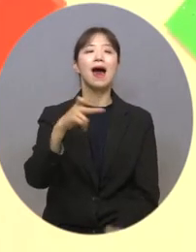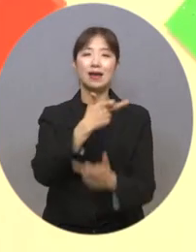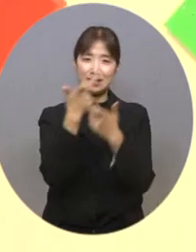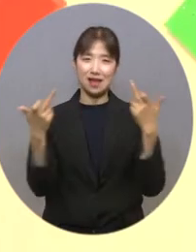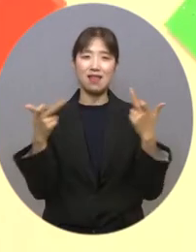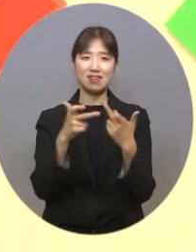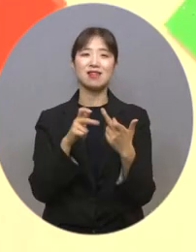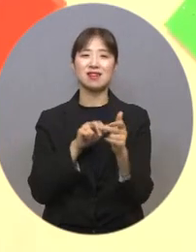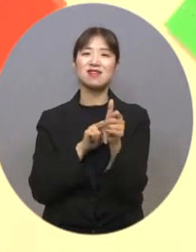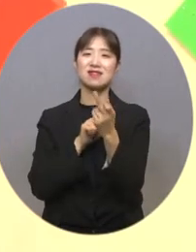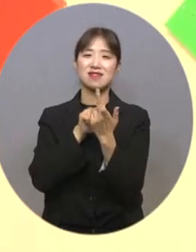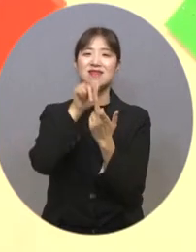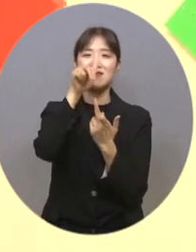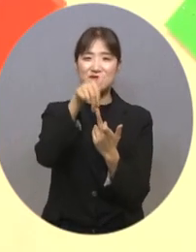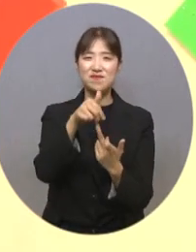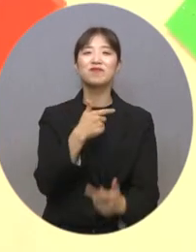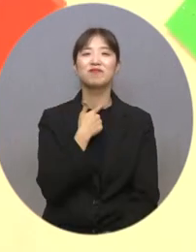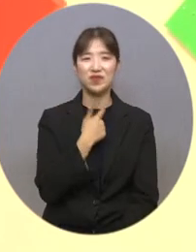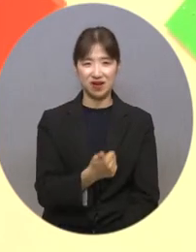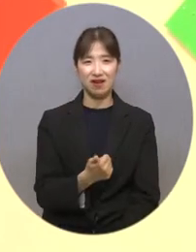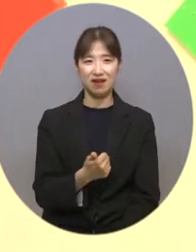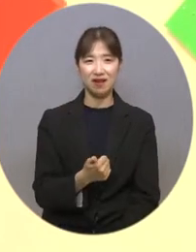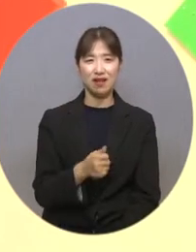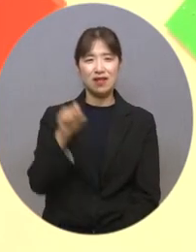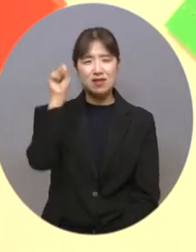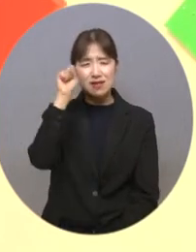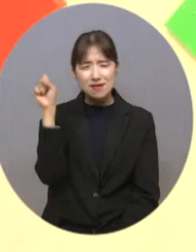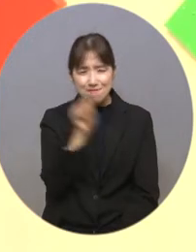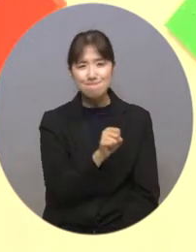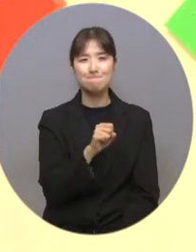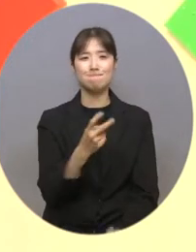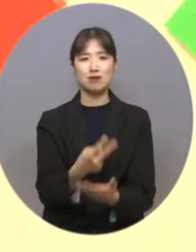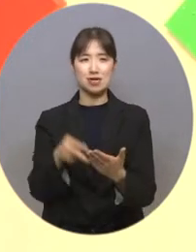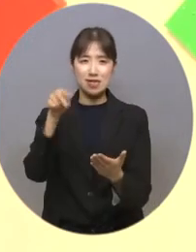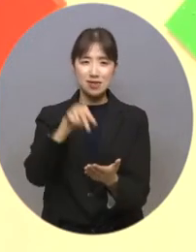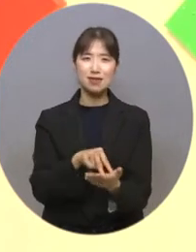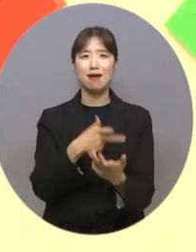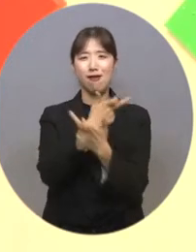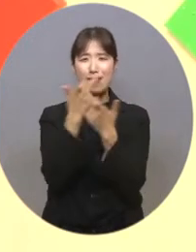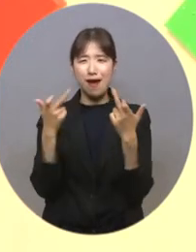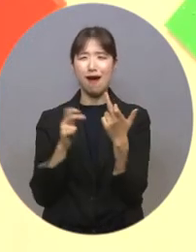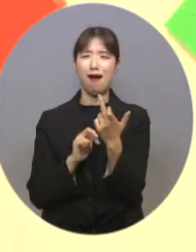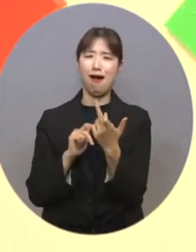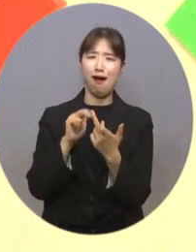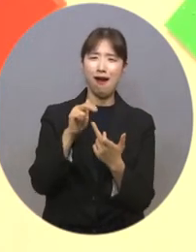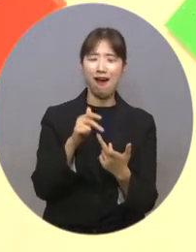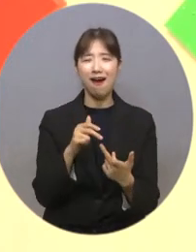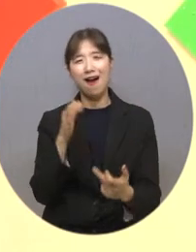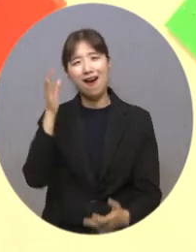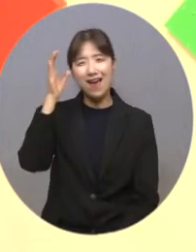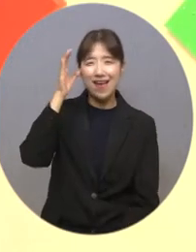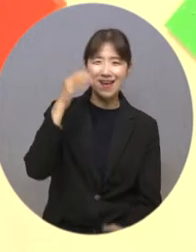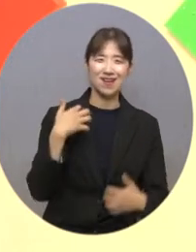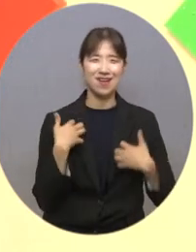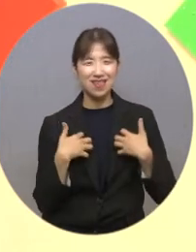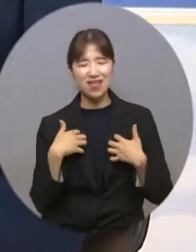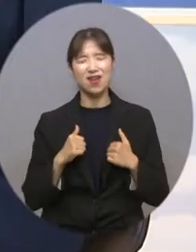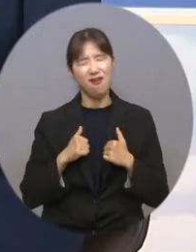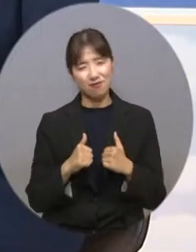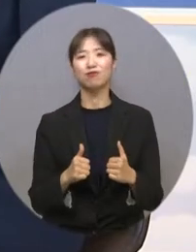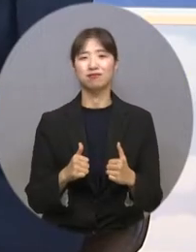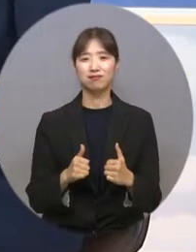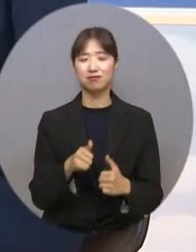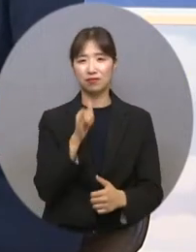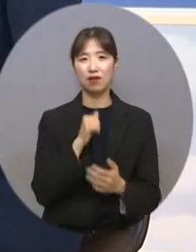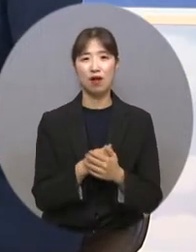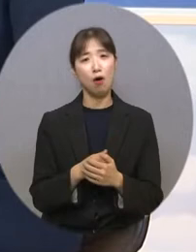했습니다. 한라산이요? 네. 네. 그래서 뭐 이제 새벽부터 일어나서 한라산을 올라가는 기대감에 아주 열심히 이렇게 하더라고요. 근데